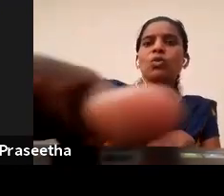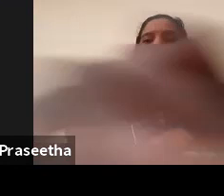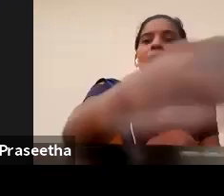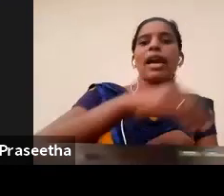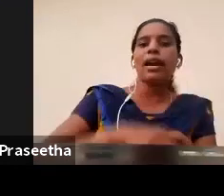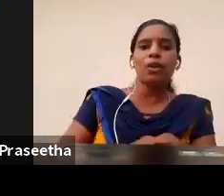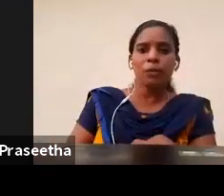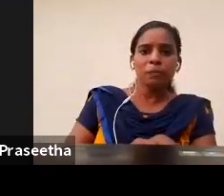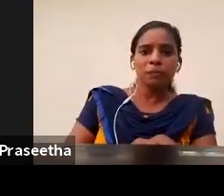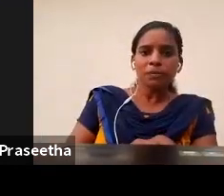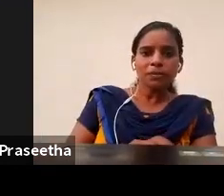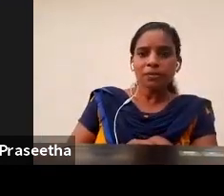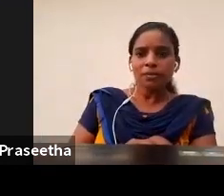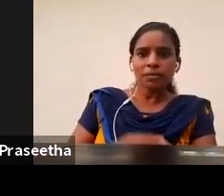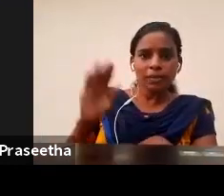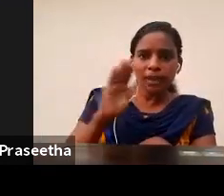ഒരു ധാരണയായോ